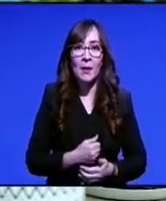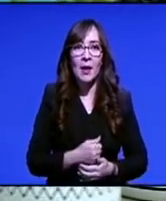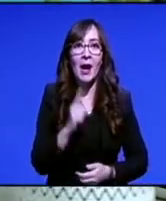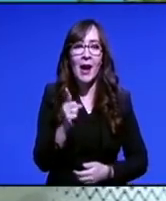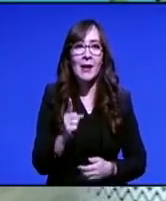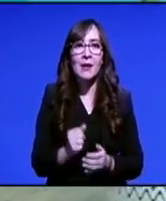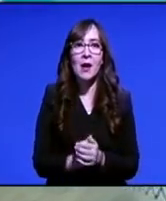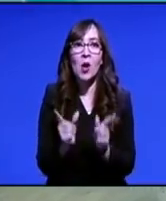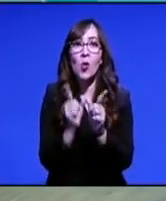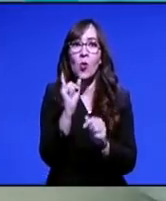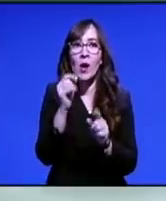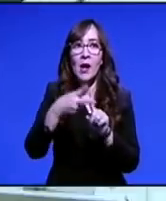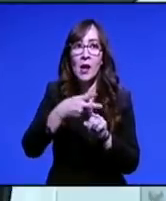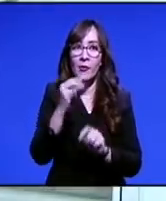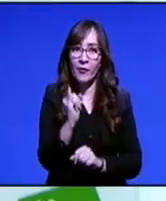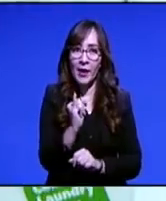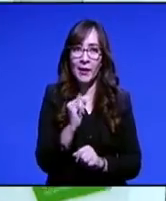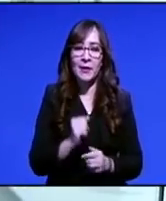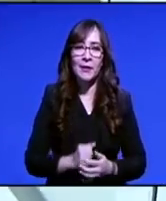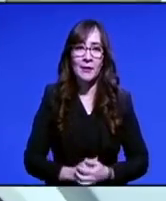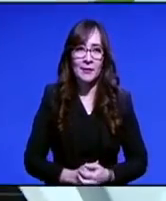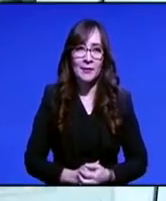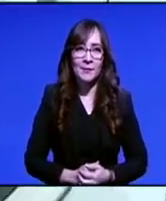kerja, untuk chatting.